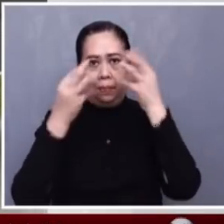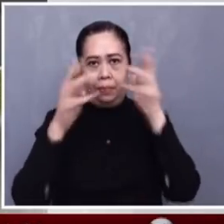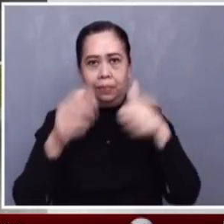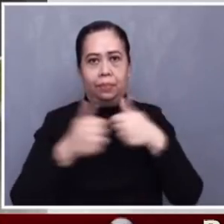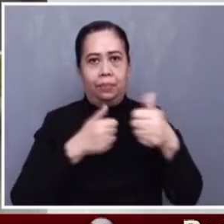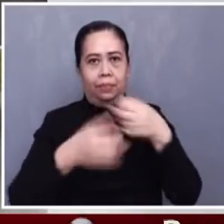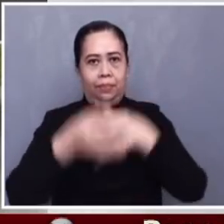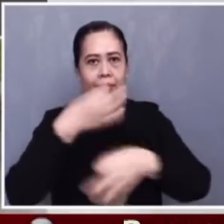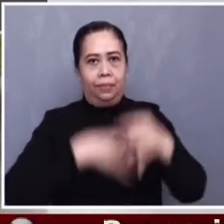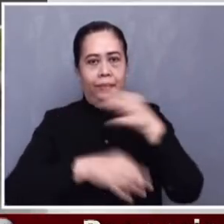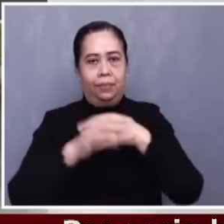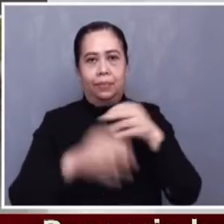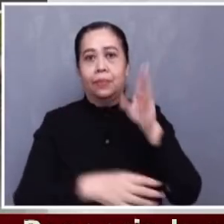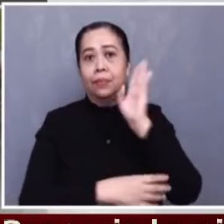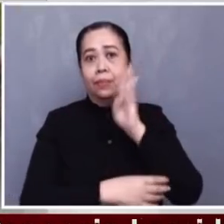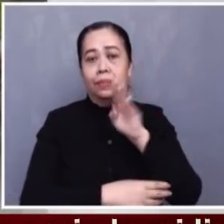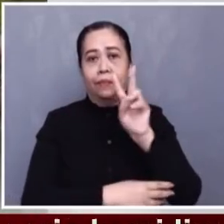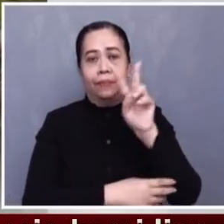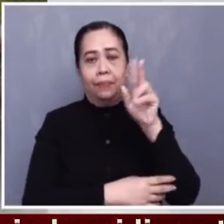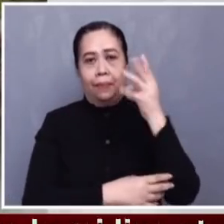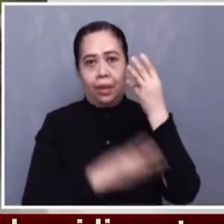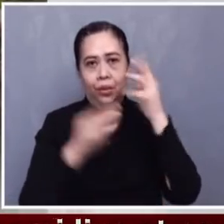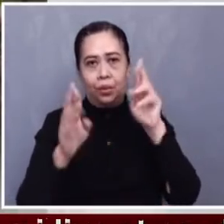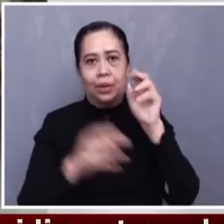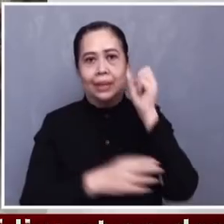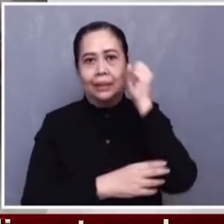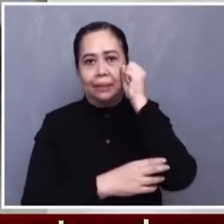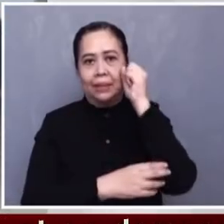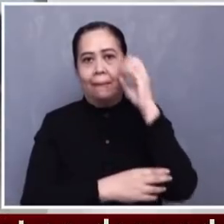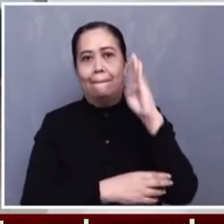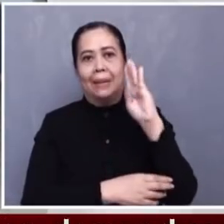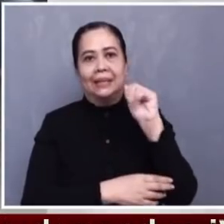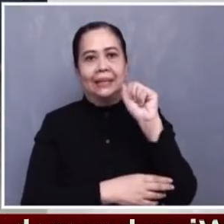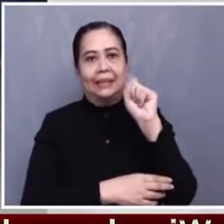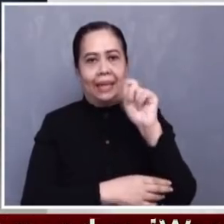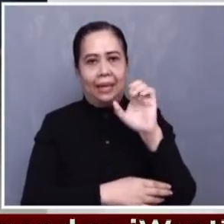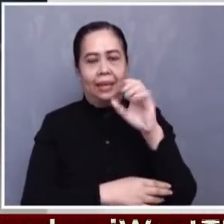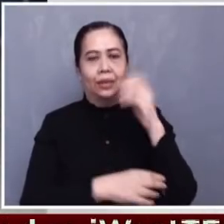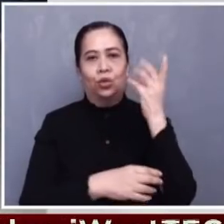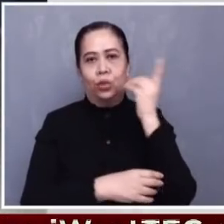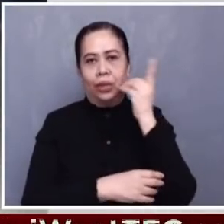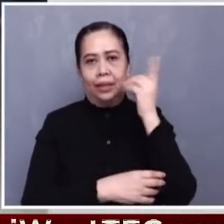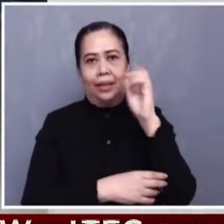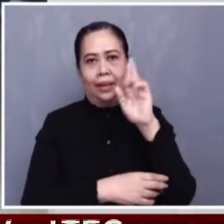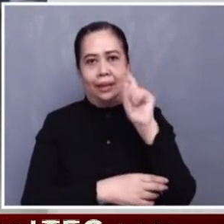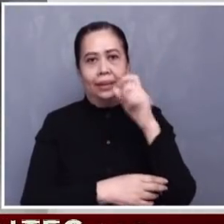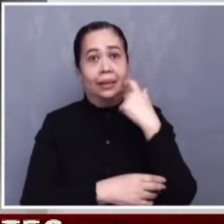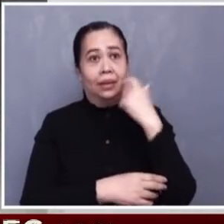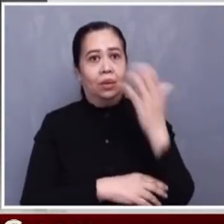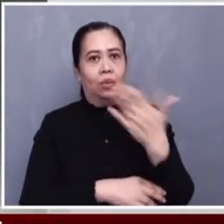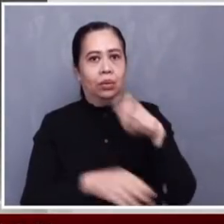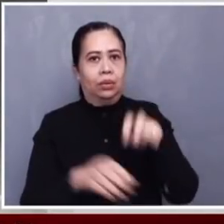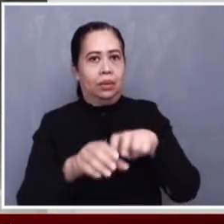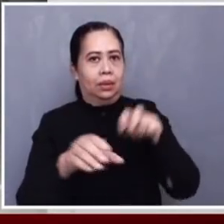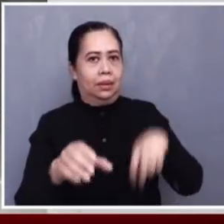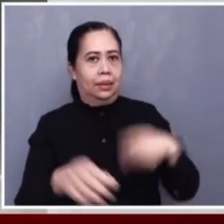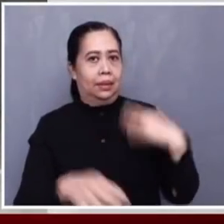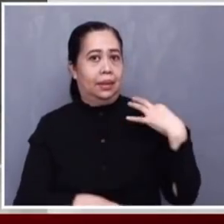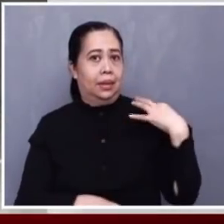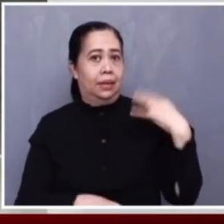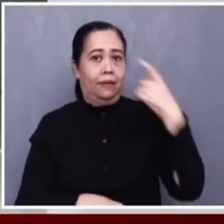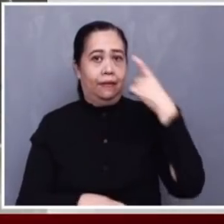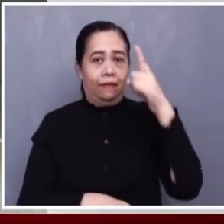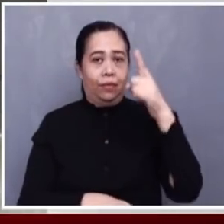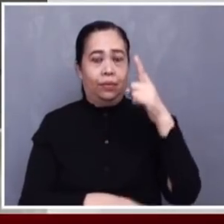ng kanyang kapatid na si Vice Mayor Sebastian Baste Duterte na kaninang umaga ay iniurong naman ang kanyang kandidatura